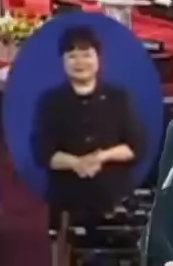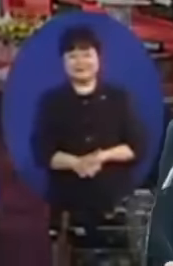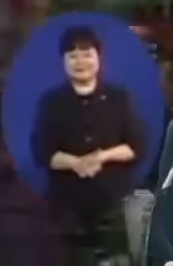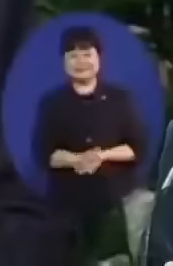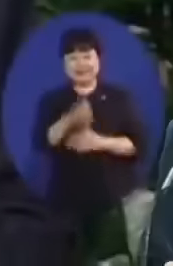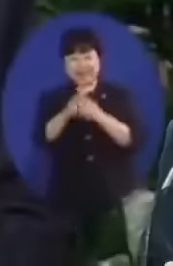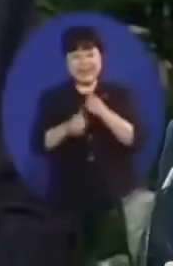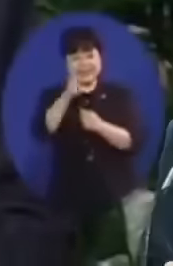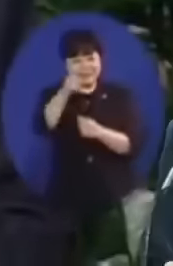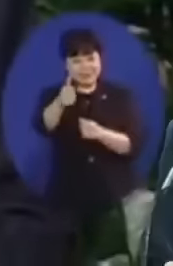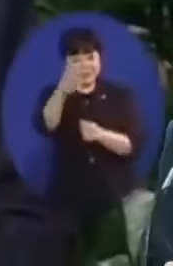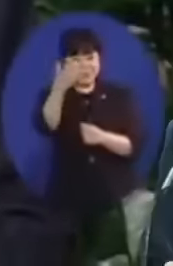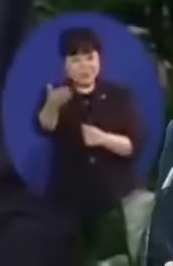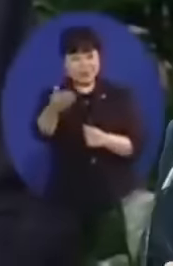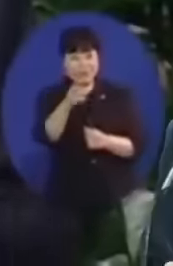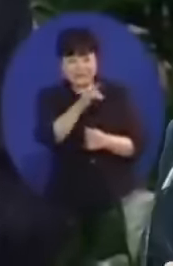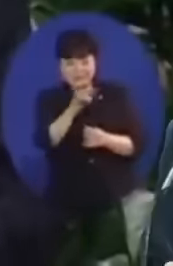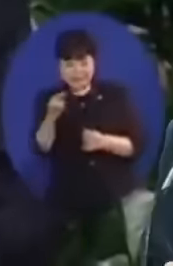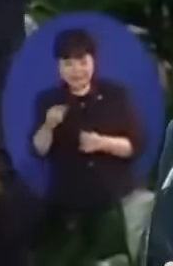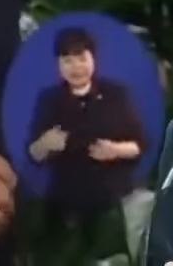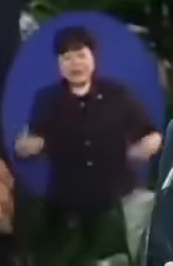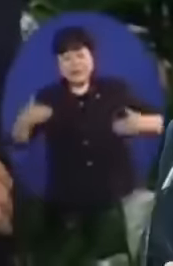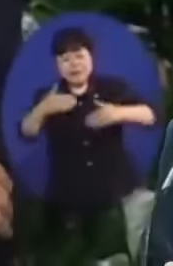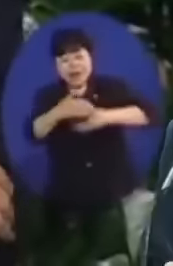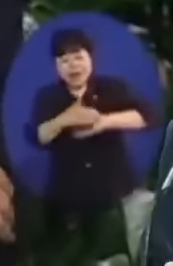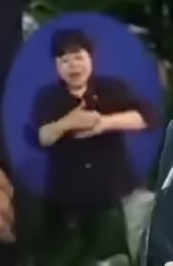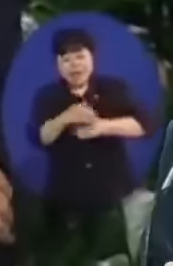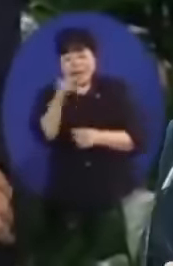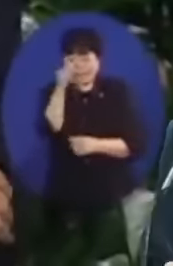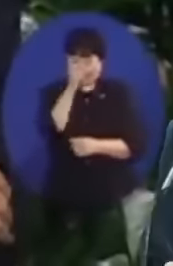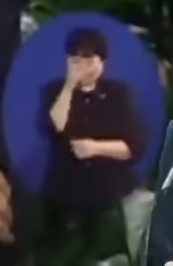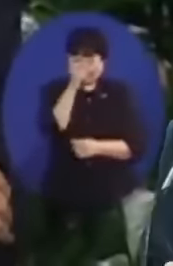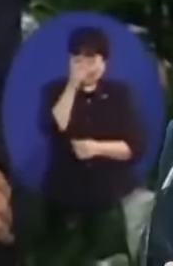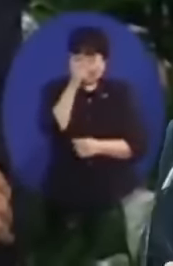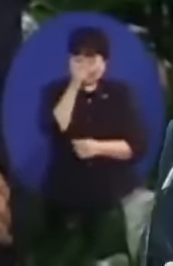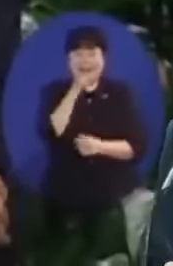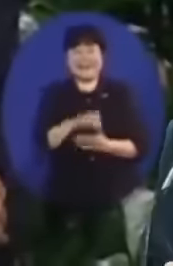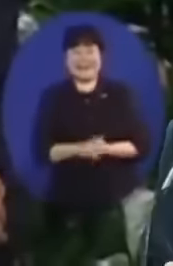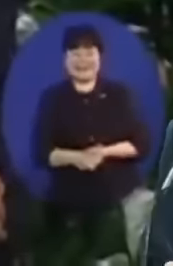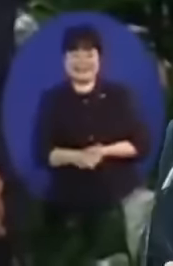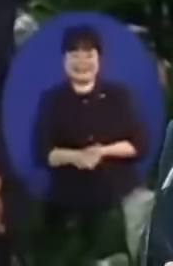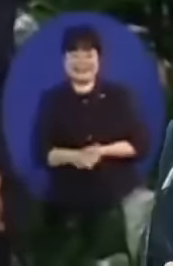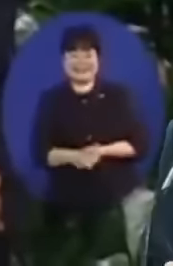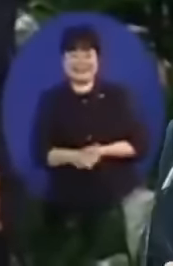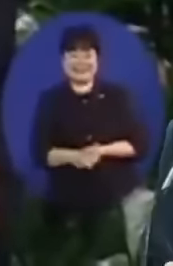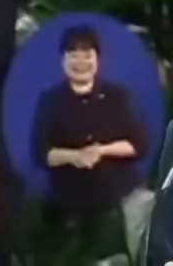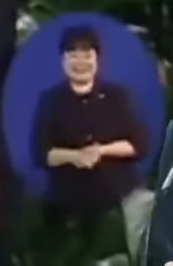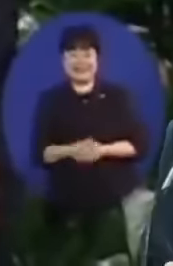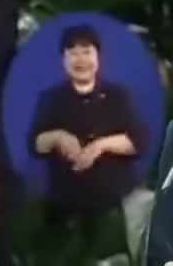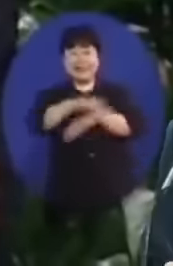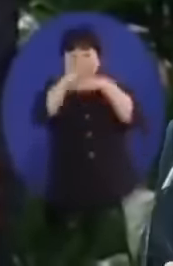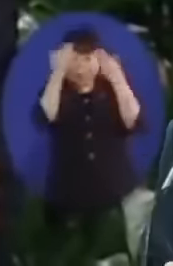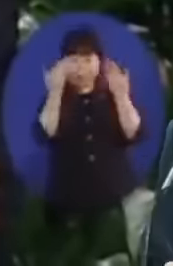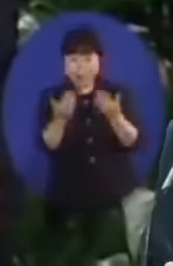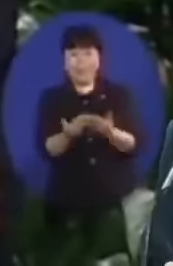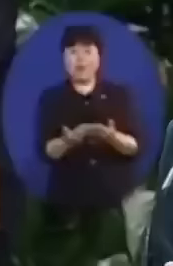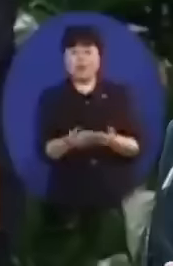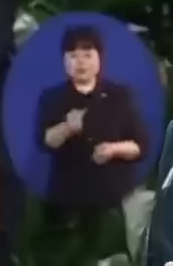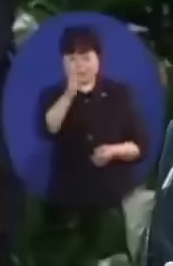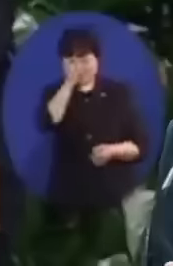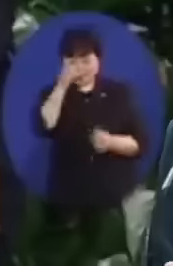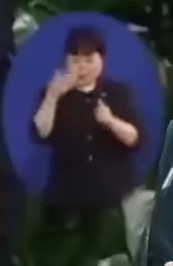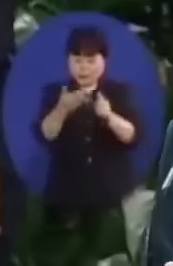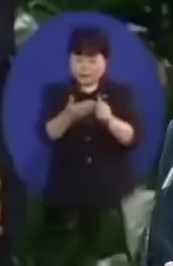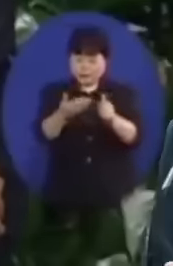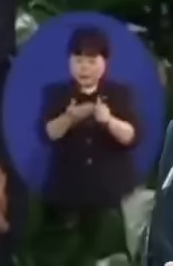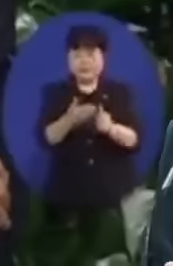뭐 하나님은 여러분 한 사람 한 사람을 품에 안고 좋아서 어찌할 줄을 모릅니다. 모든 좋은 것은 다